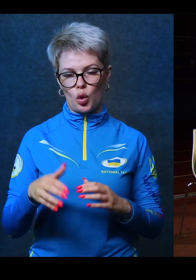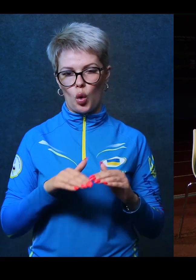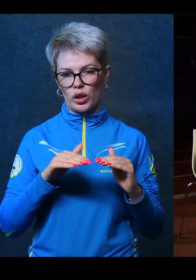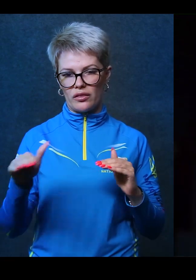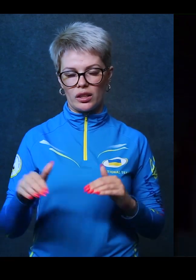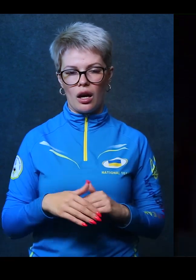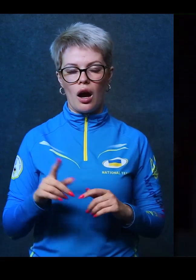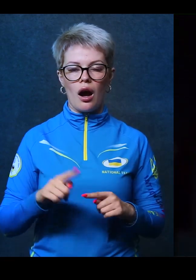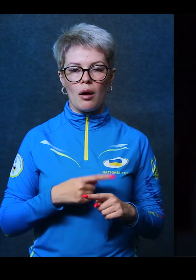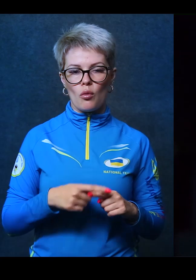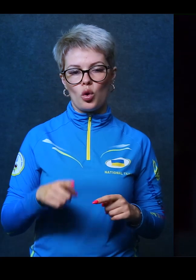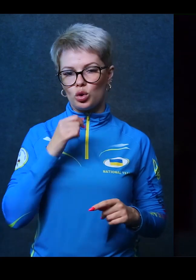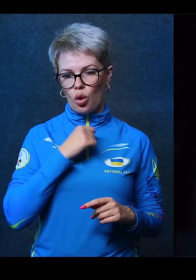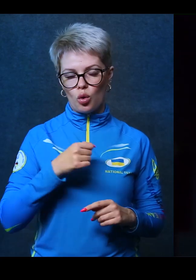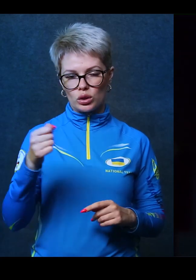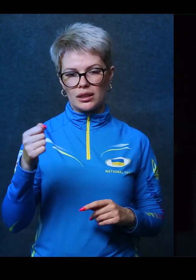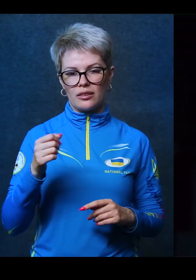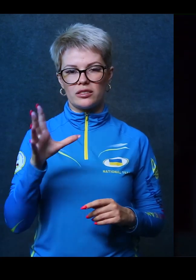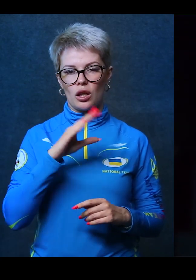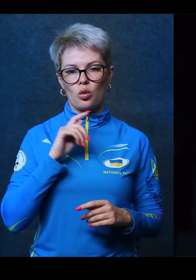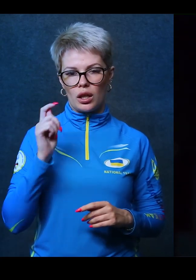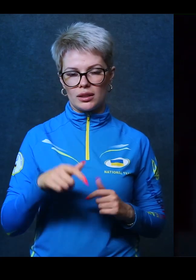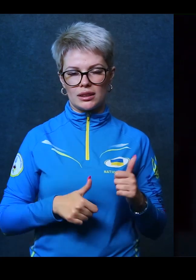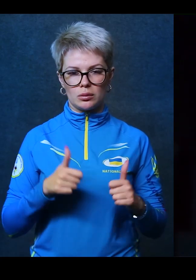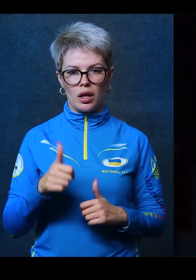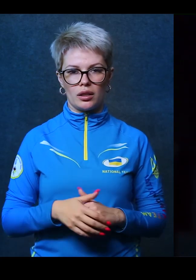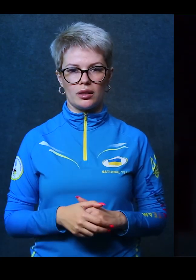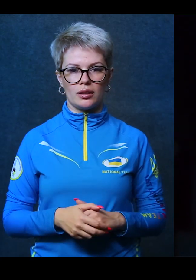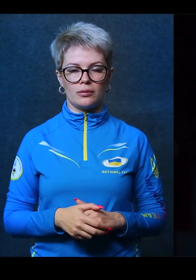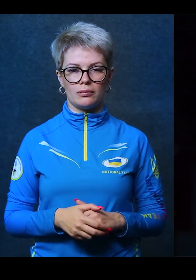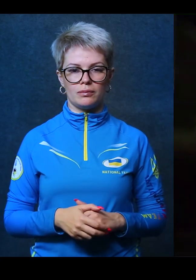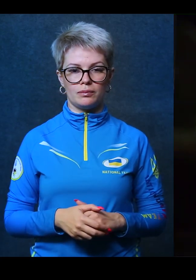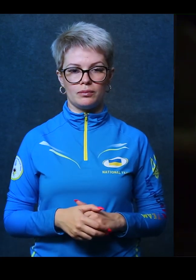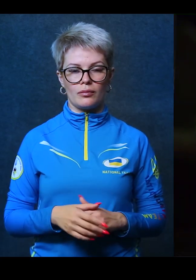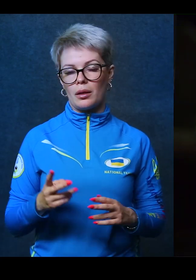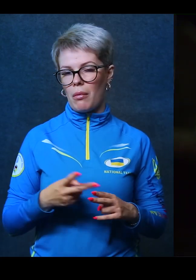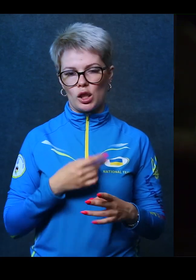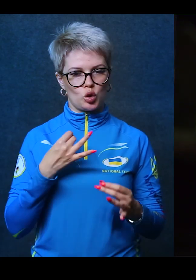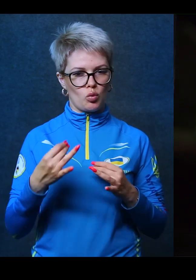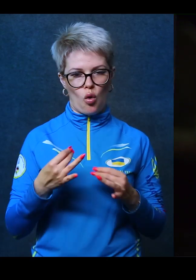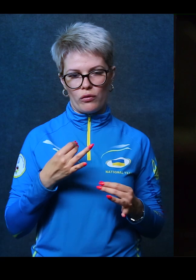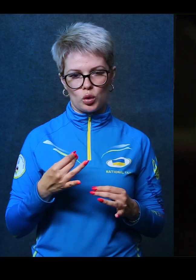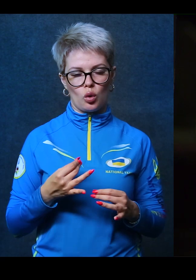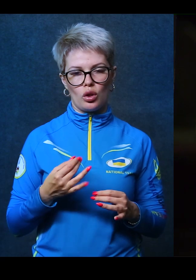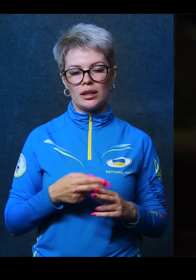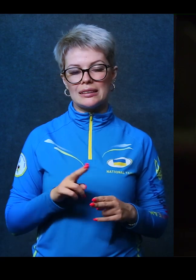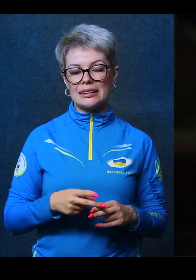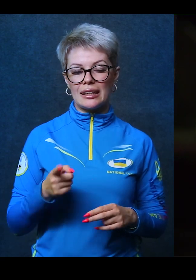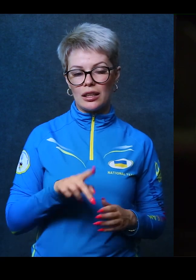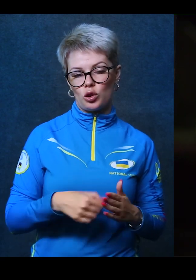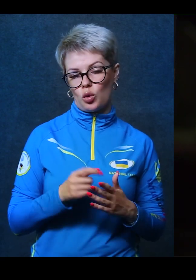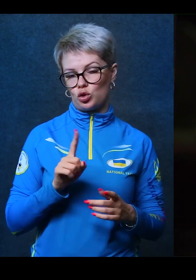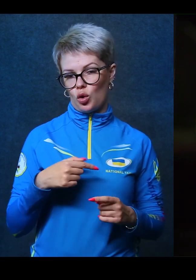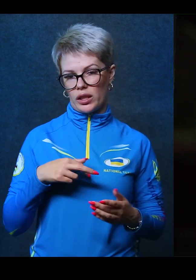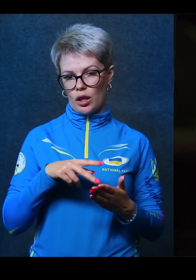рівня або в дорослих всеукраїнських паралімпіадах? Безумовно, це те, до